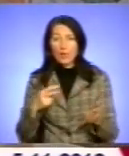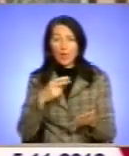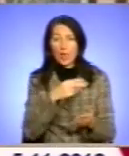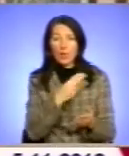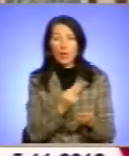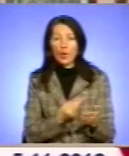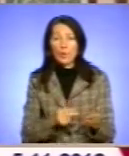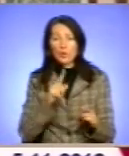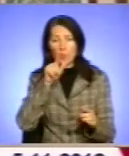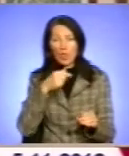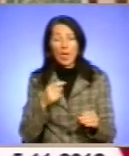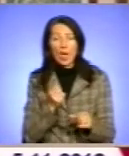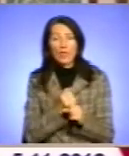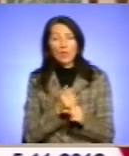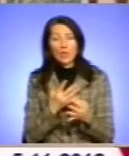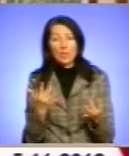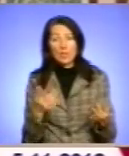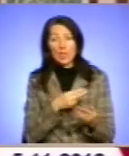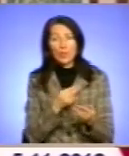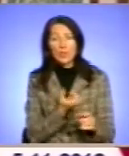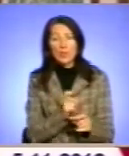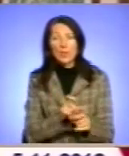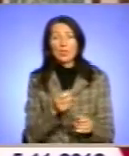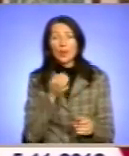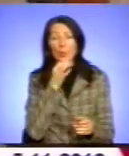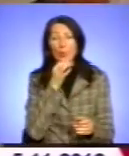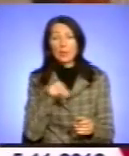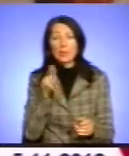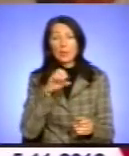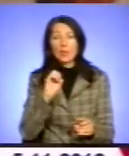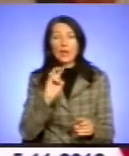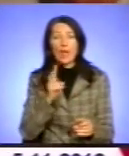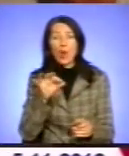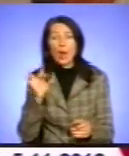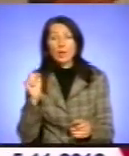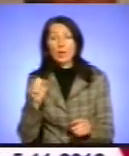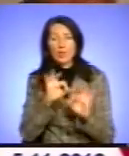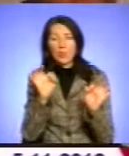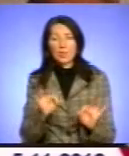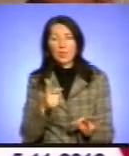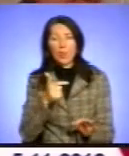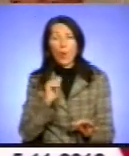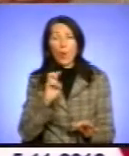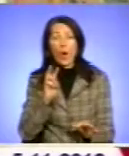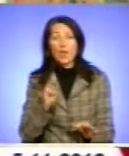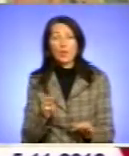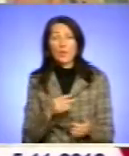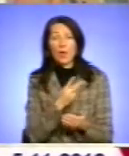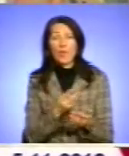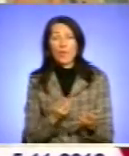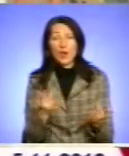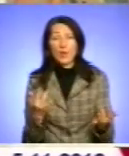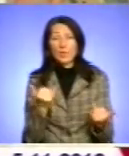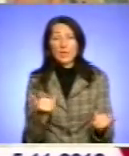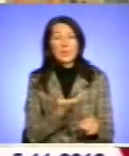станковий живопис, але більше її приваблює декоративне мистецтво – стилізація реальних форм. Гуашеві фарби нині не зовсім популярні, а